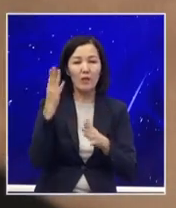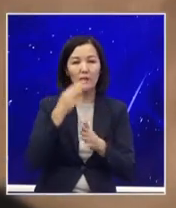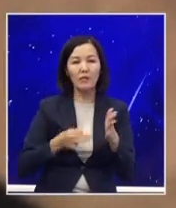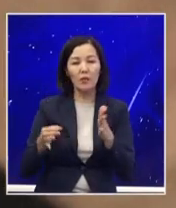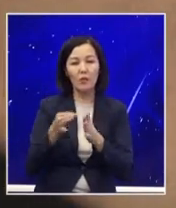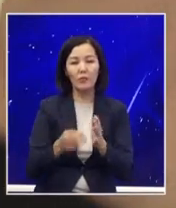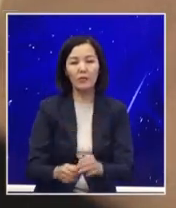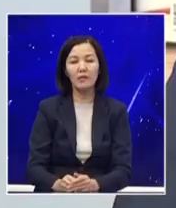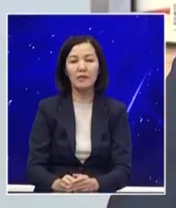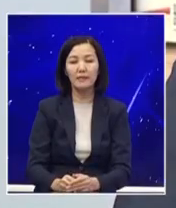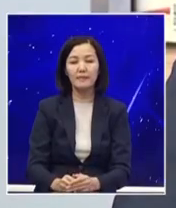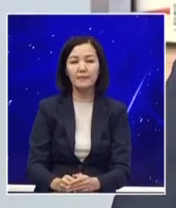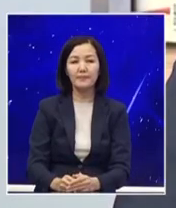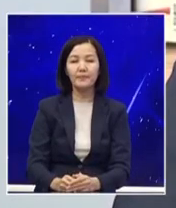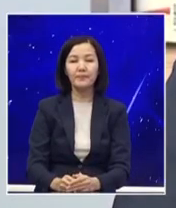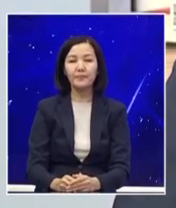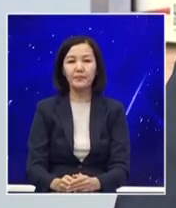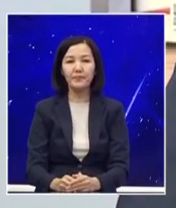области.